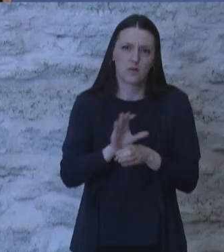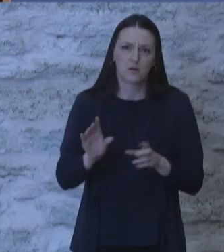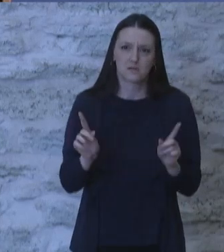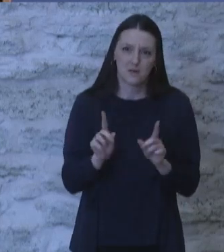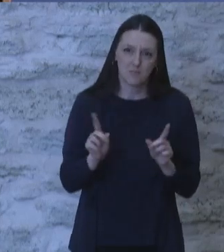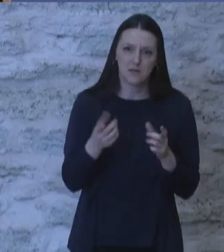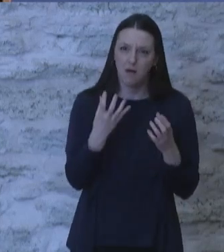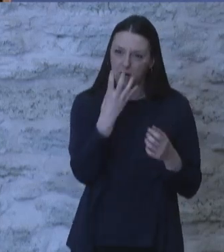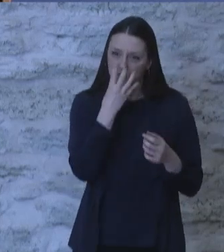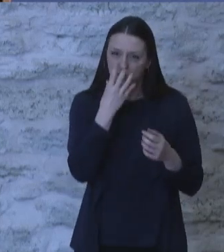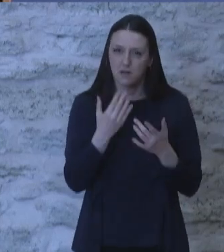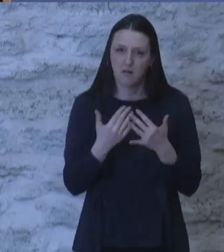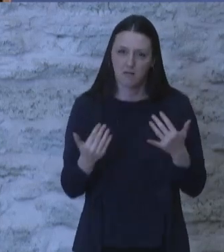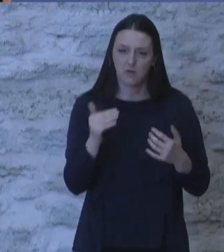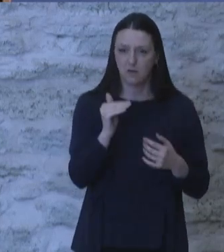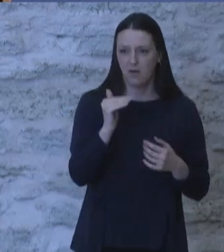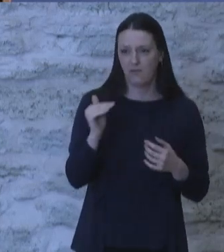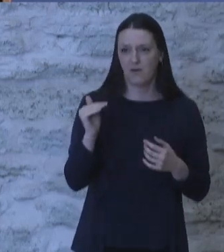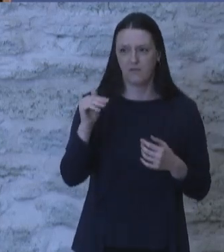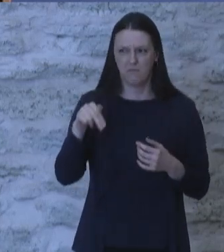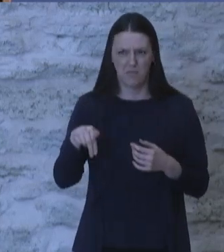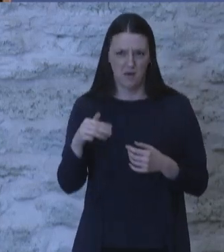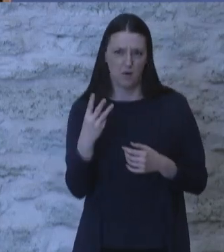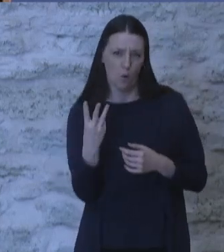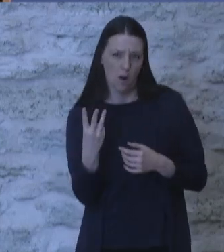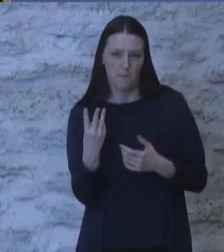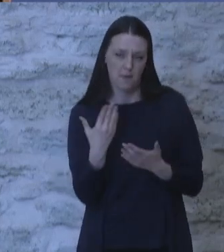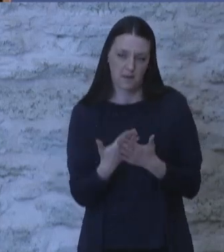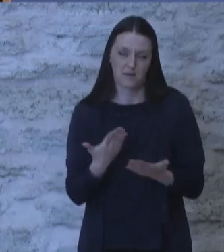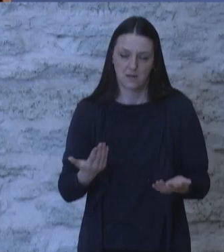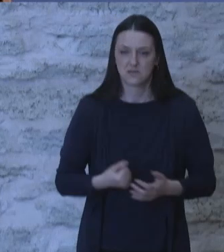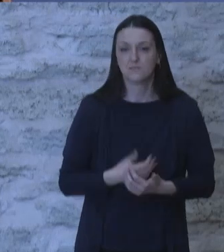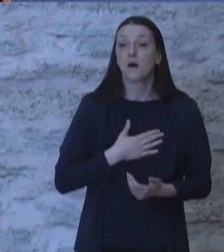respiraatorite FFP3 kohta. Aitäh.